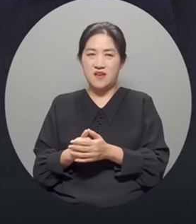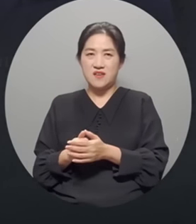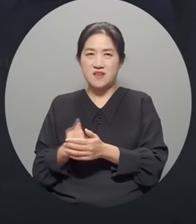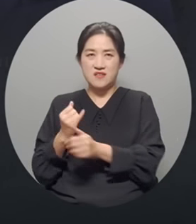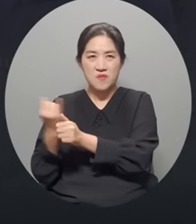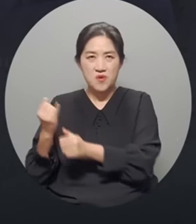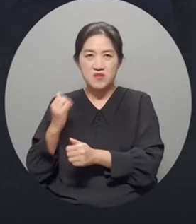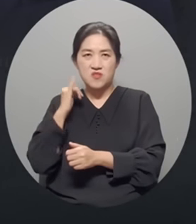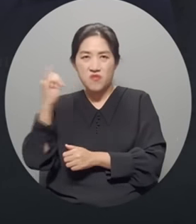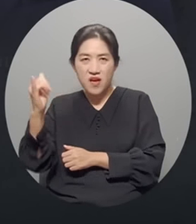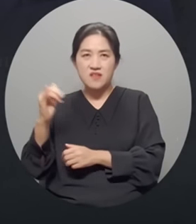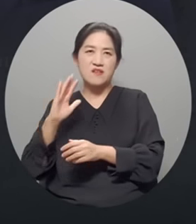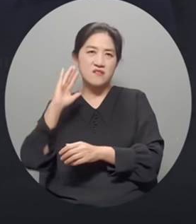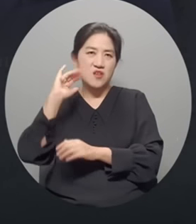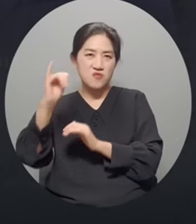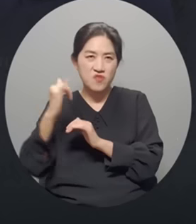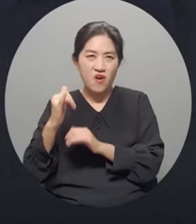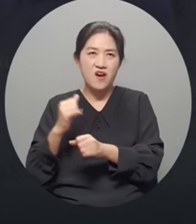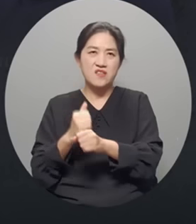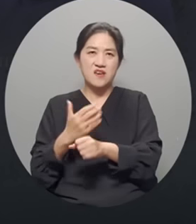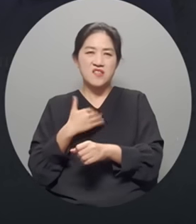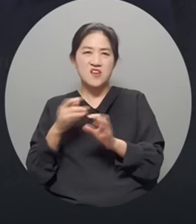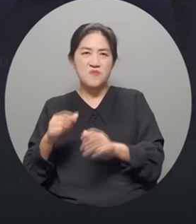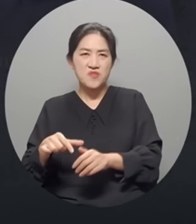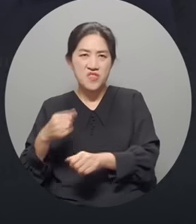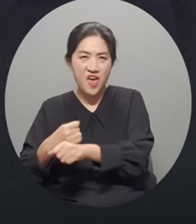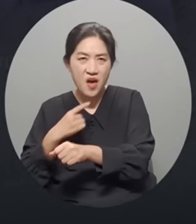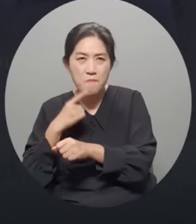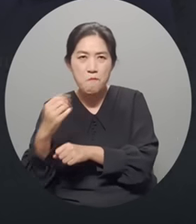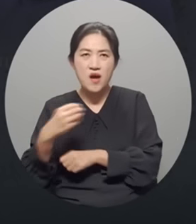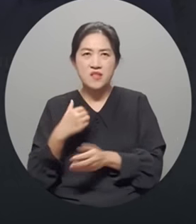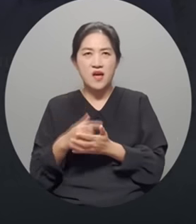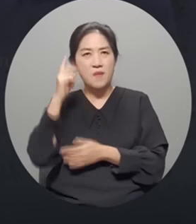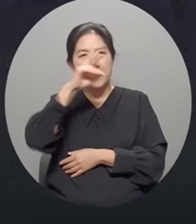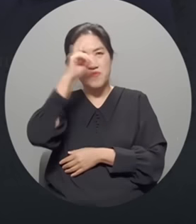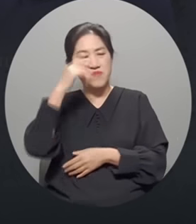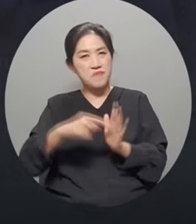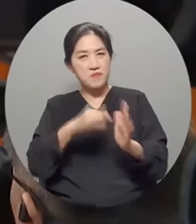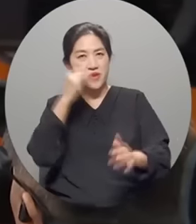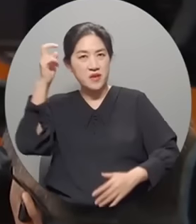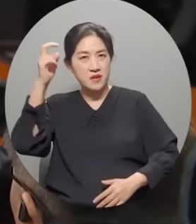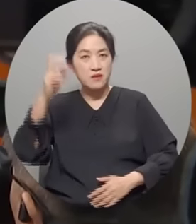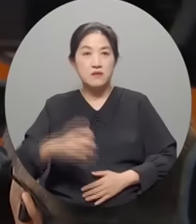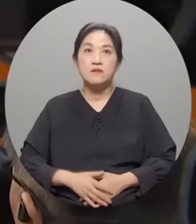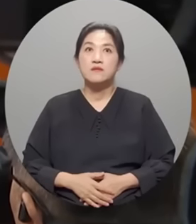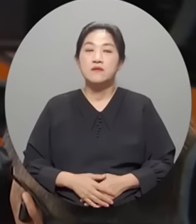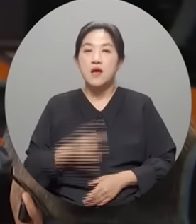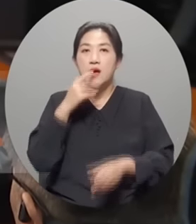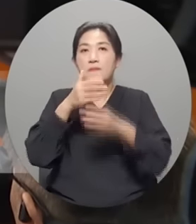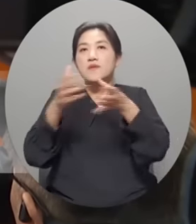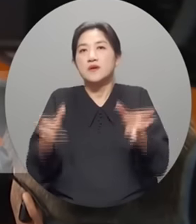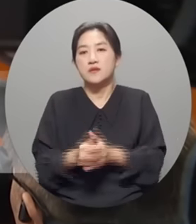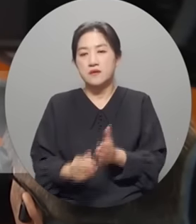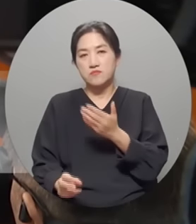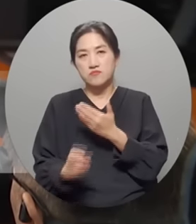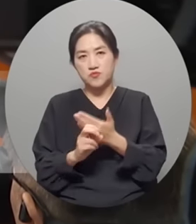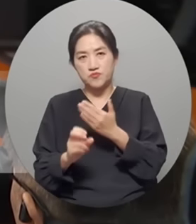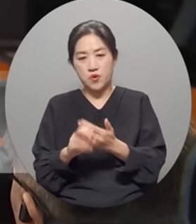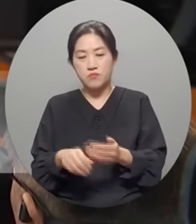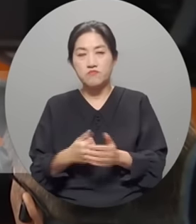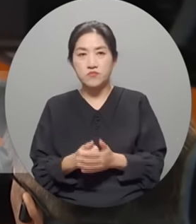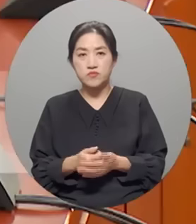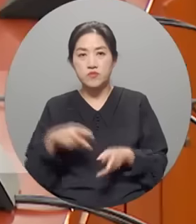전화해갖고. 대통령 나는 김영선 했는데 이랬대. 그래서 아마 점심때 발표하겠지. 민주당은 불법으로 공천에